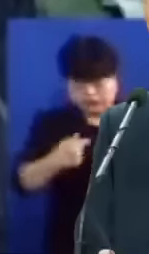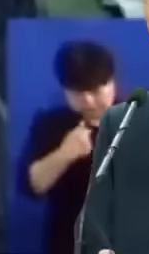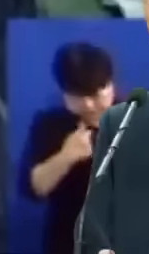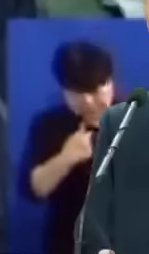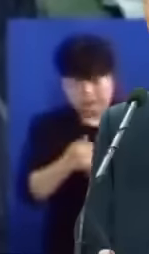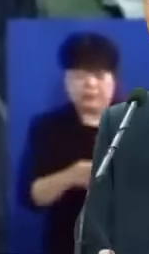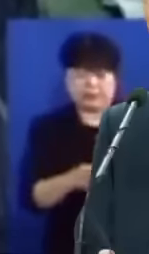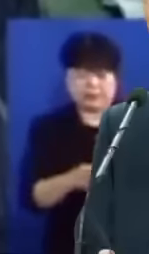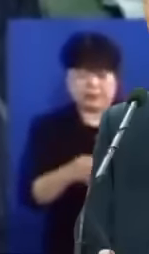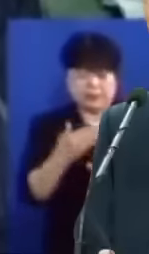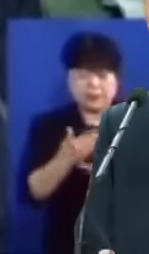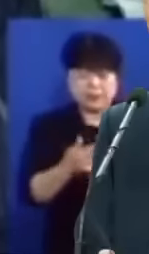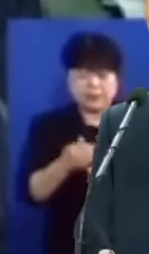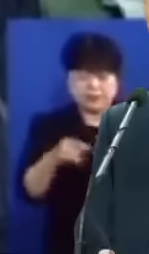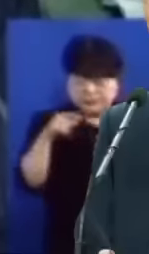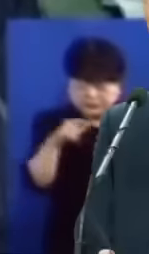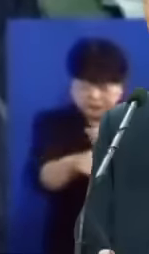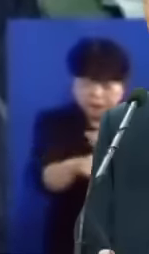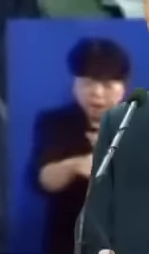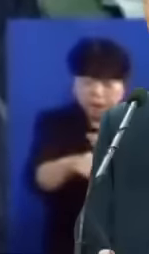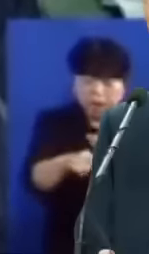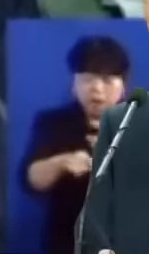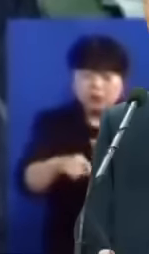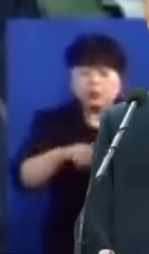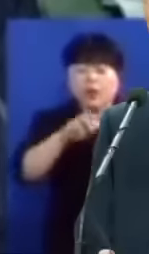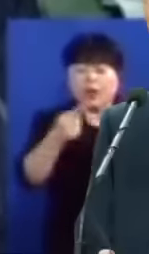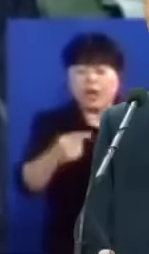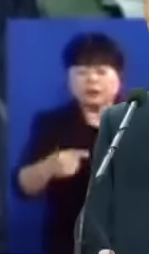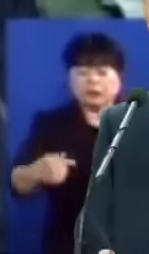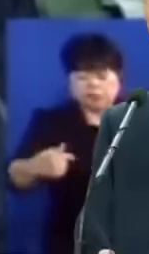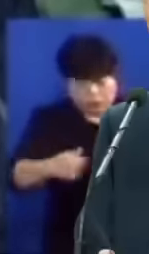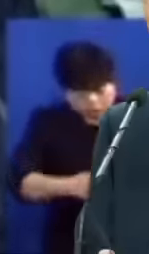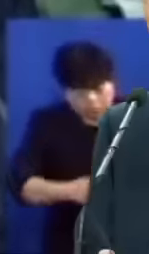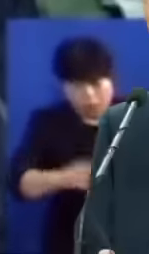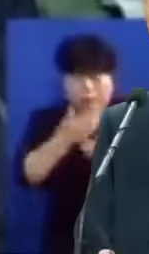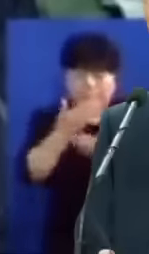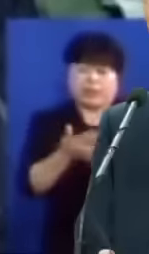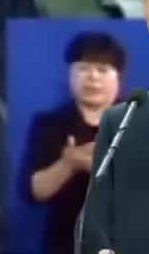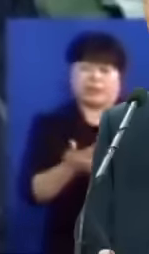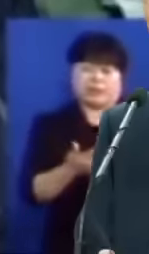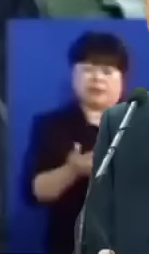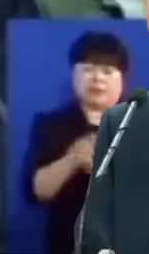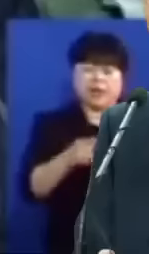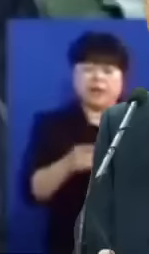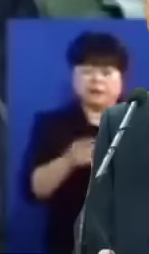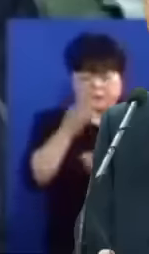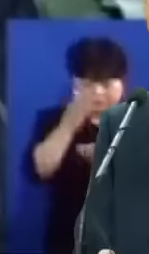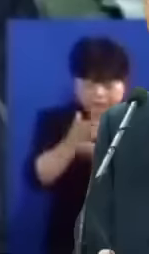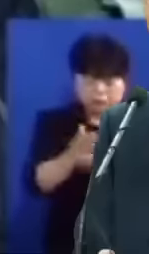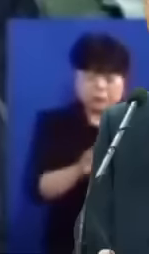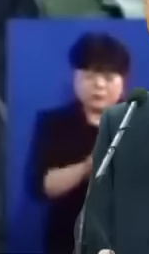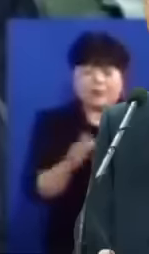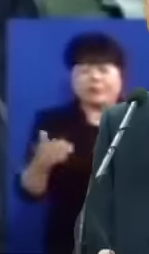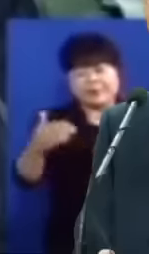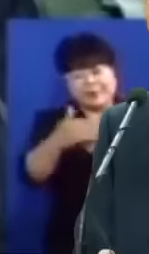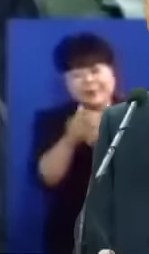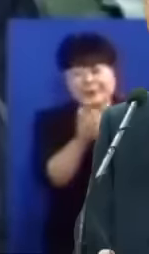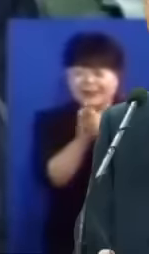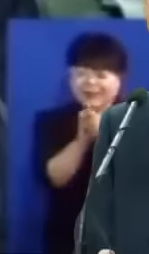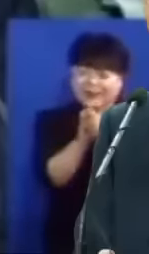것입니다. 칼을 쓰는 자는 칼로서 망하기 때문에 사랑으로서 감싸주는 것이 제일인